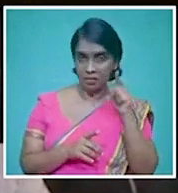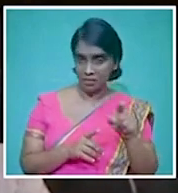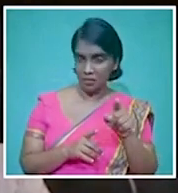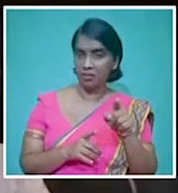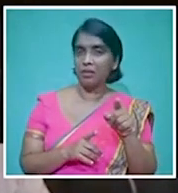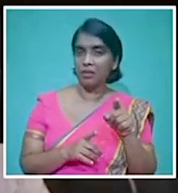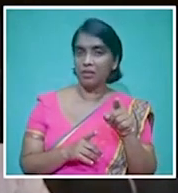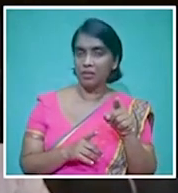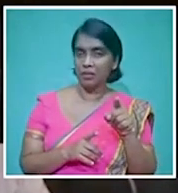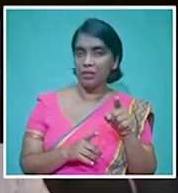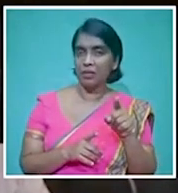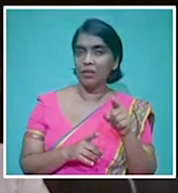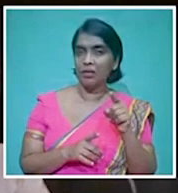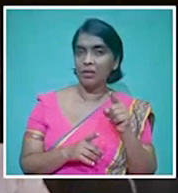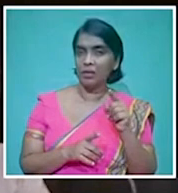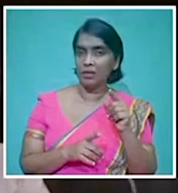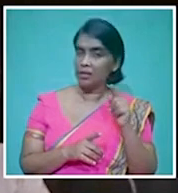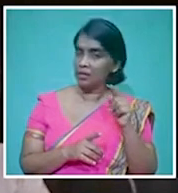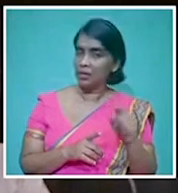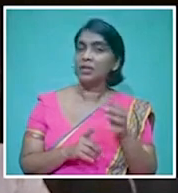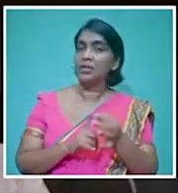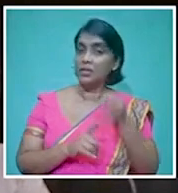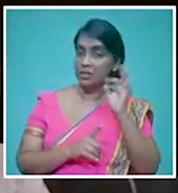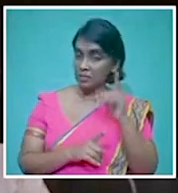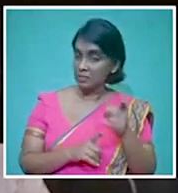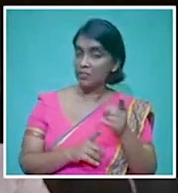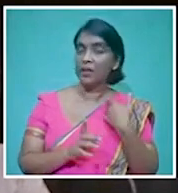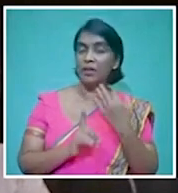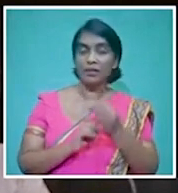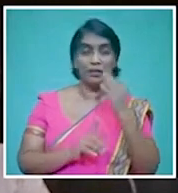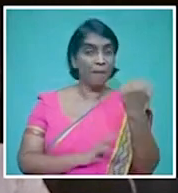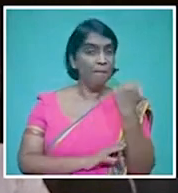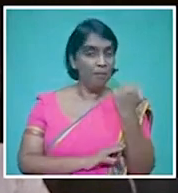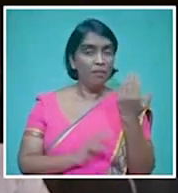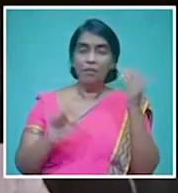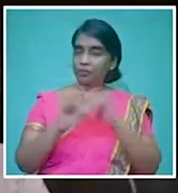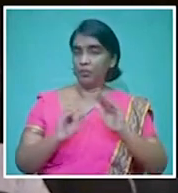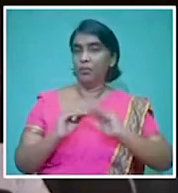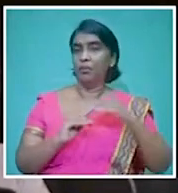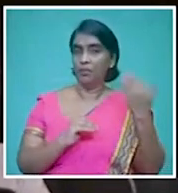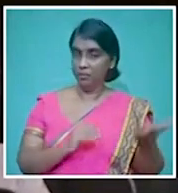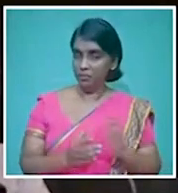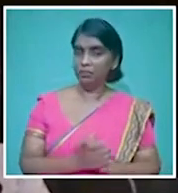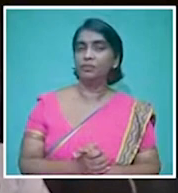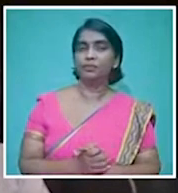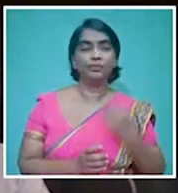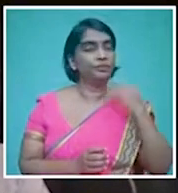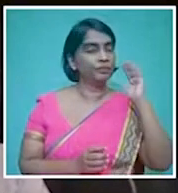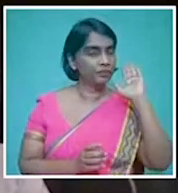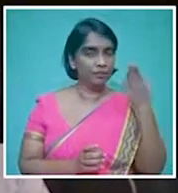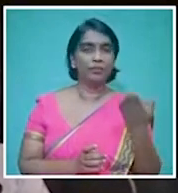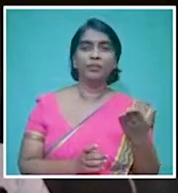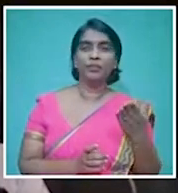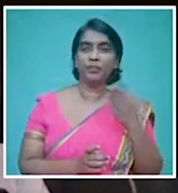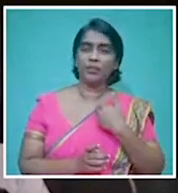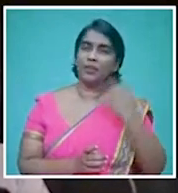බලයට එම ජනාධිපති විධායක ජනාධිපති වුණයින් පස්සේ විශේෂයෙන්ම